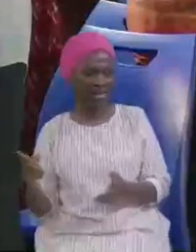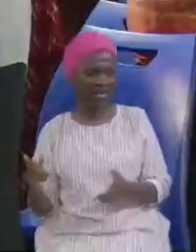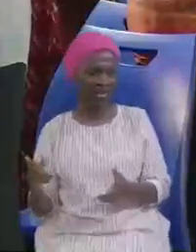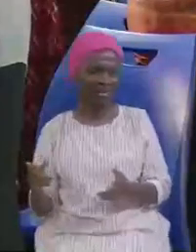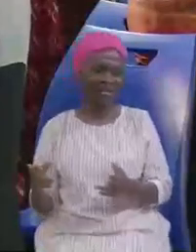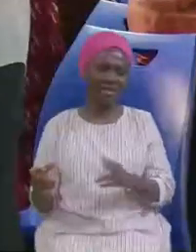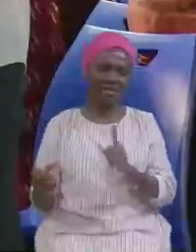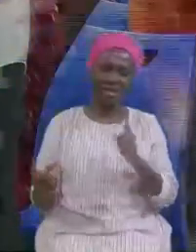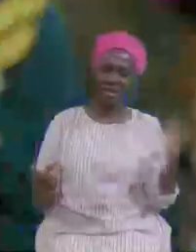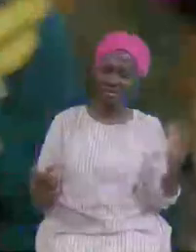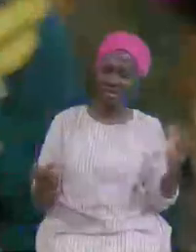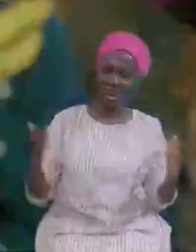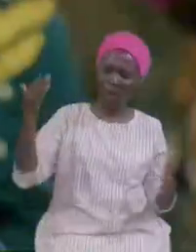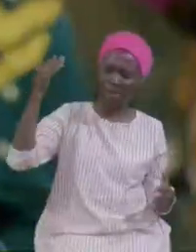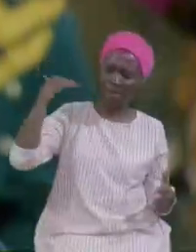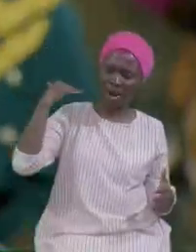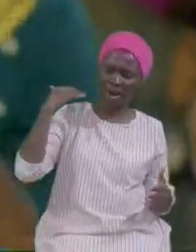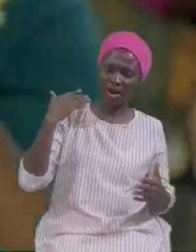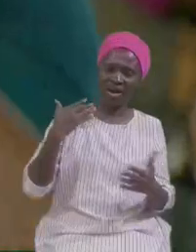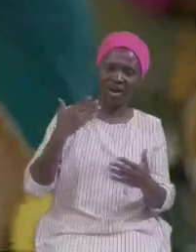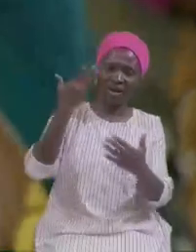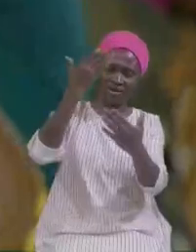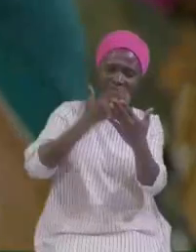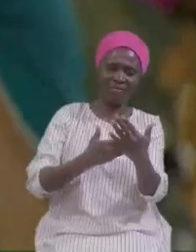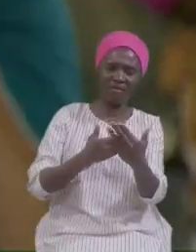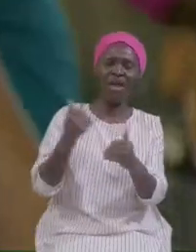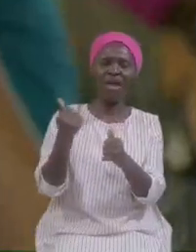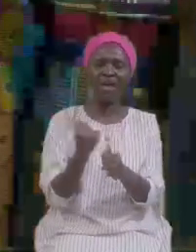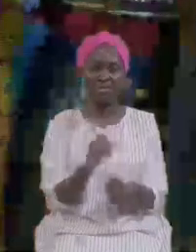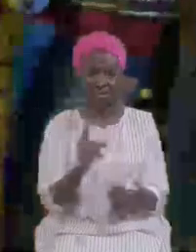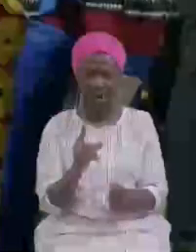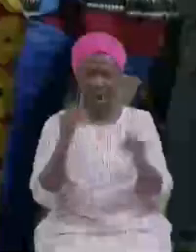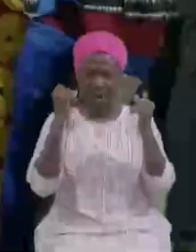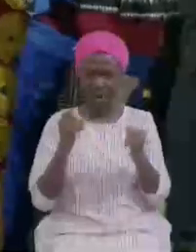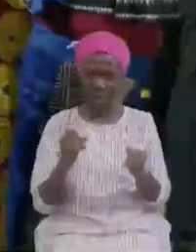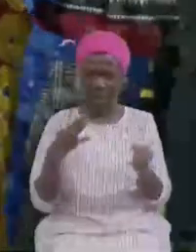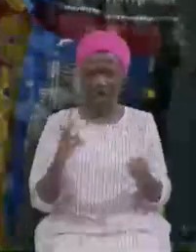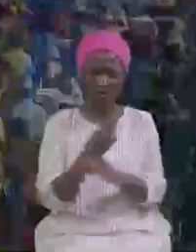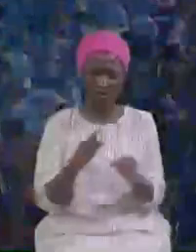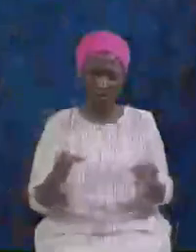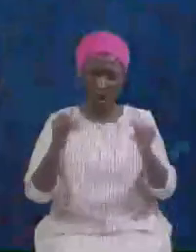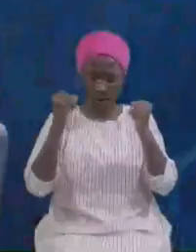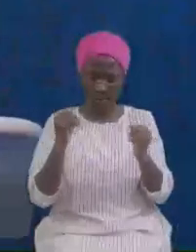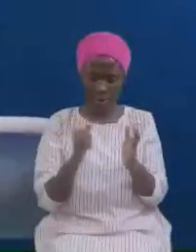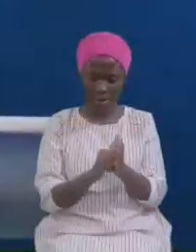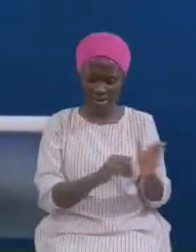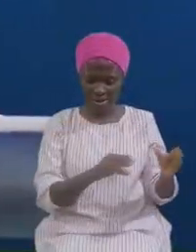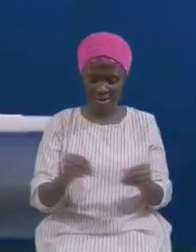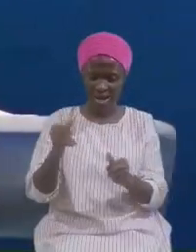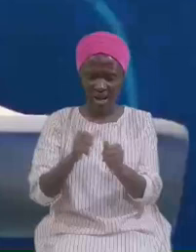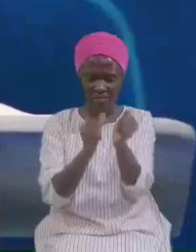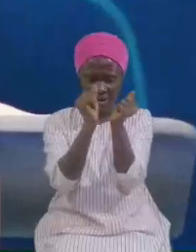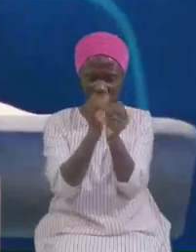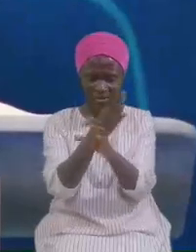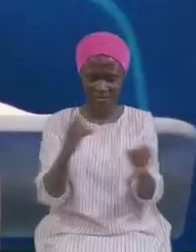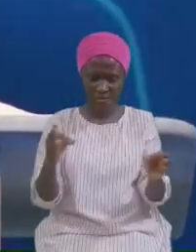La puissance pour la libération. La puissance qui libère tous les captifs. La puissance qui